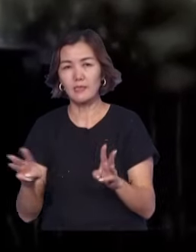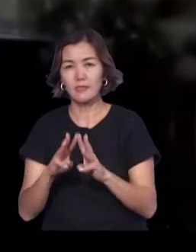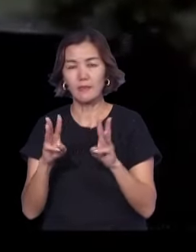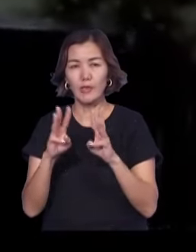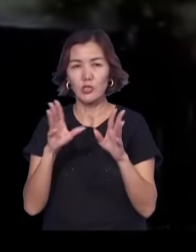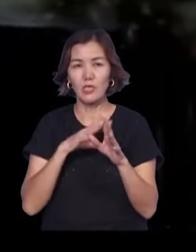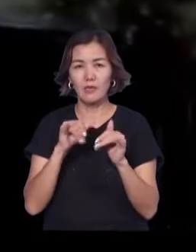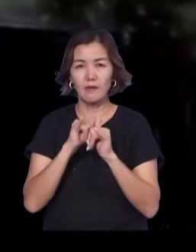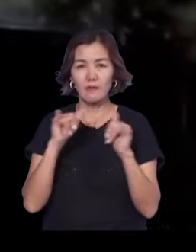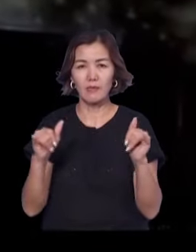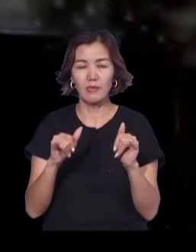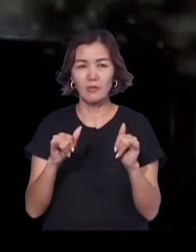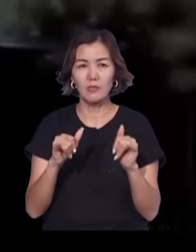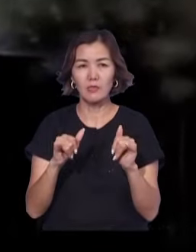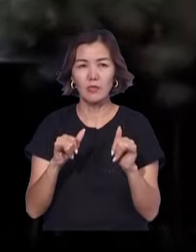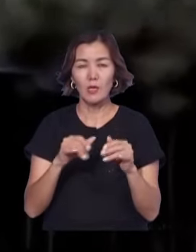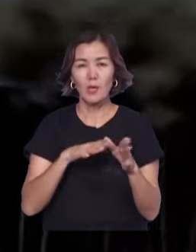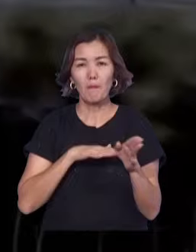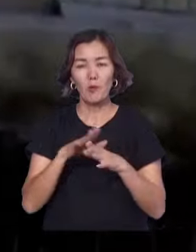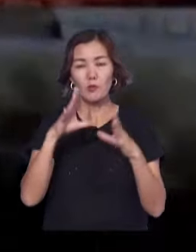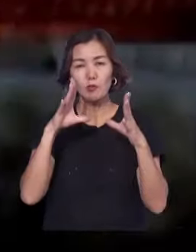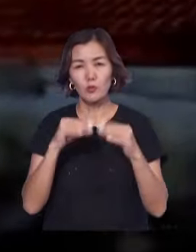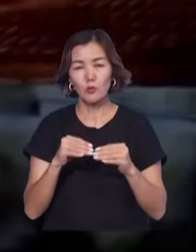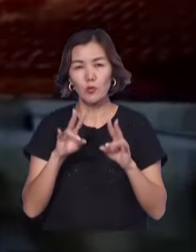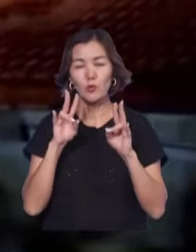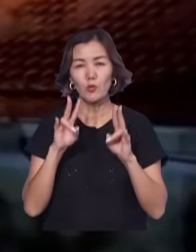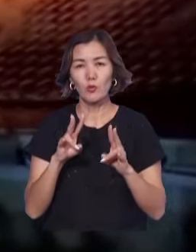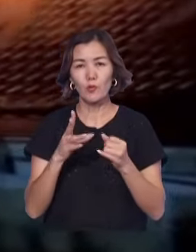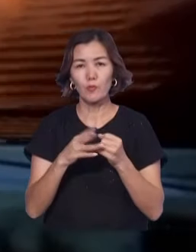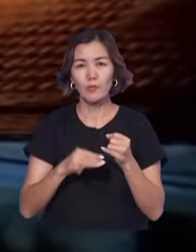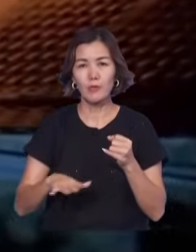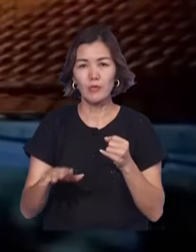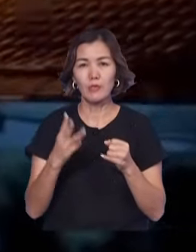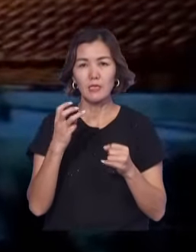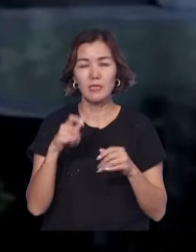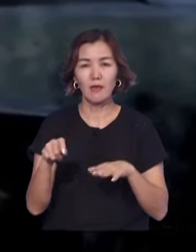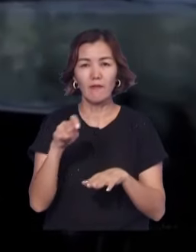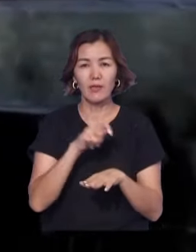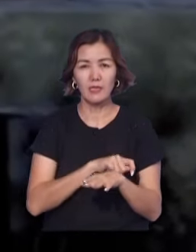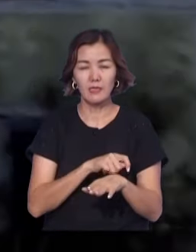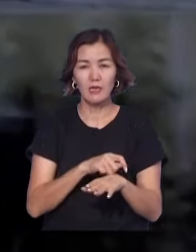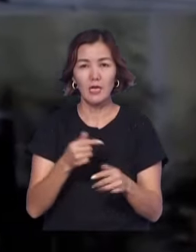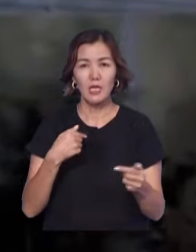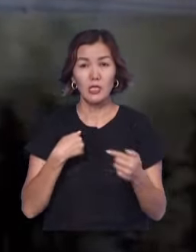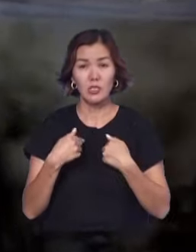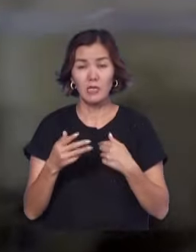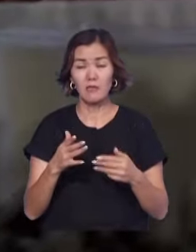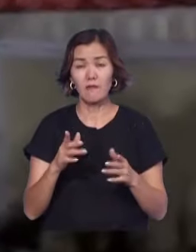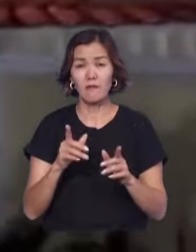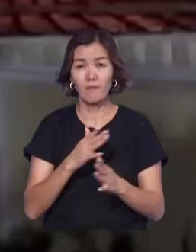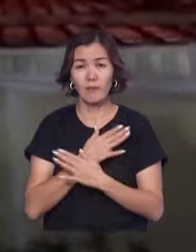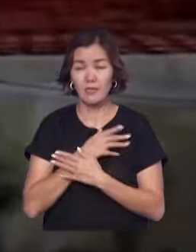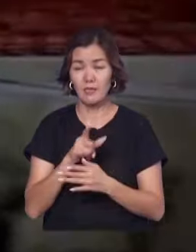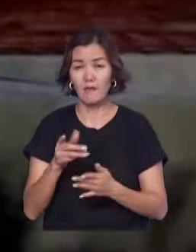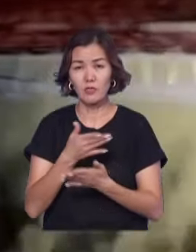сообщении. Поясняется, что пожарные полностью ликвидировали огонь на площади 300 квадратных метров. Жертв и пострадавших среди людей